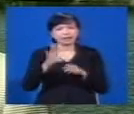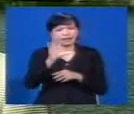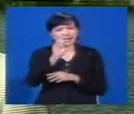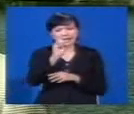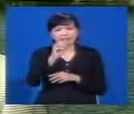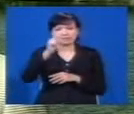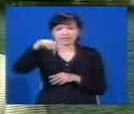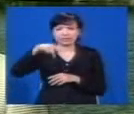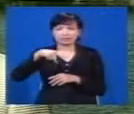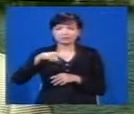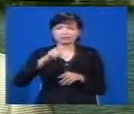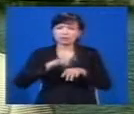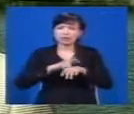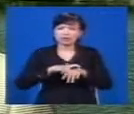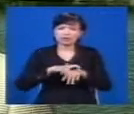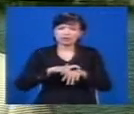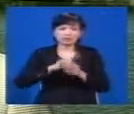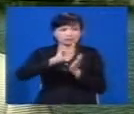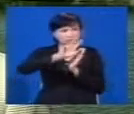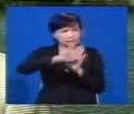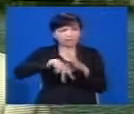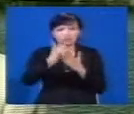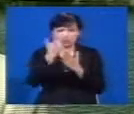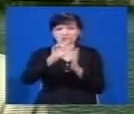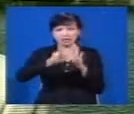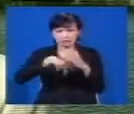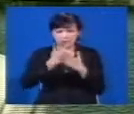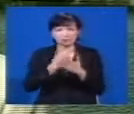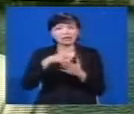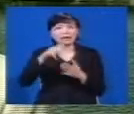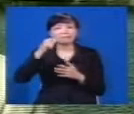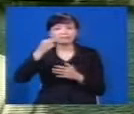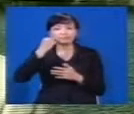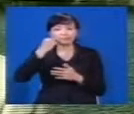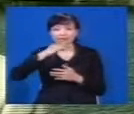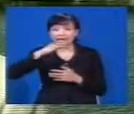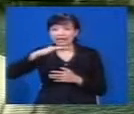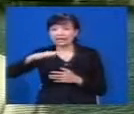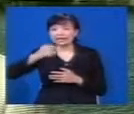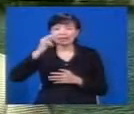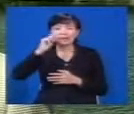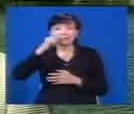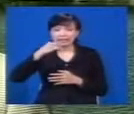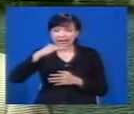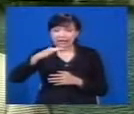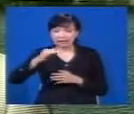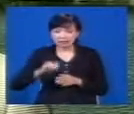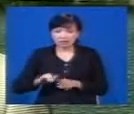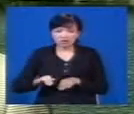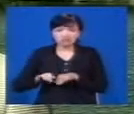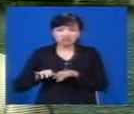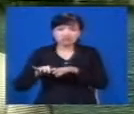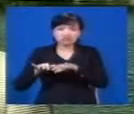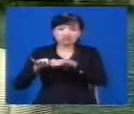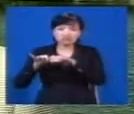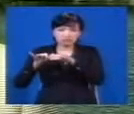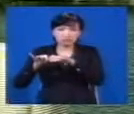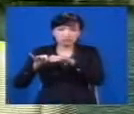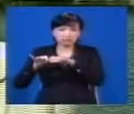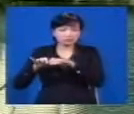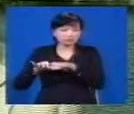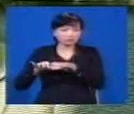ตรนะเป็นเวลาประมาณสัก3ชั่วโมงนะครับขอให้สบายใจได้นะฮะโดยเฉพาะชาวกรุงเทพนะครับทีนี้เอาภาคอีสาน